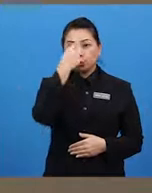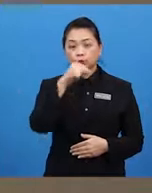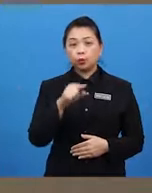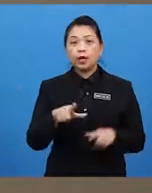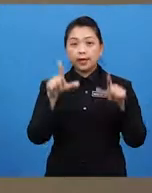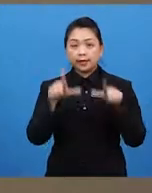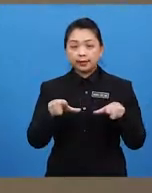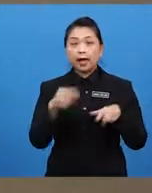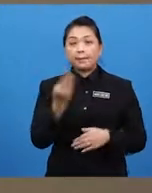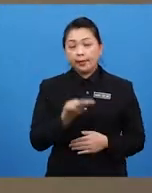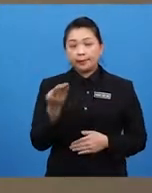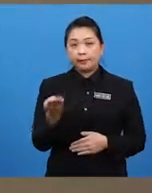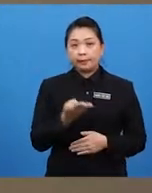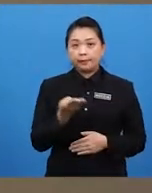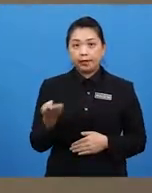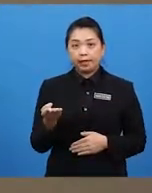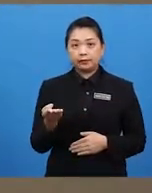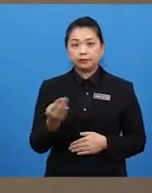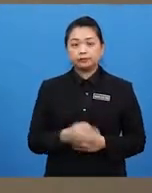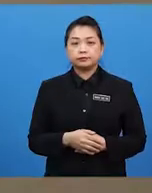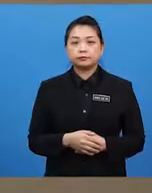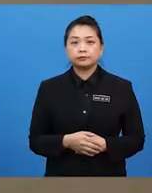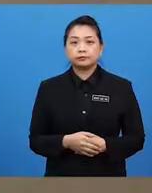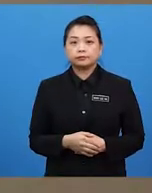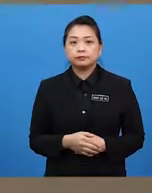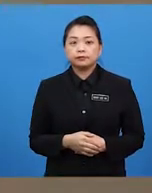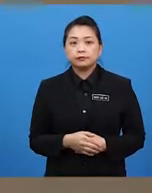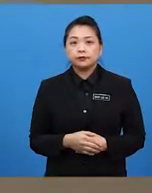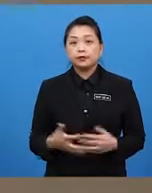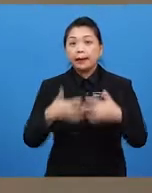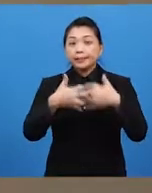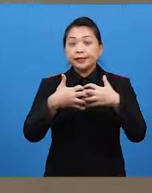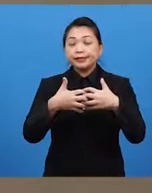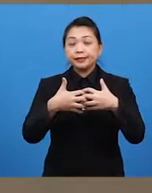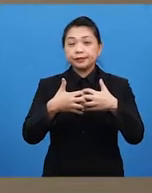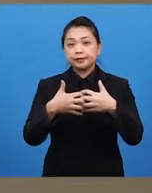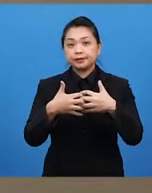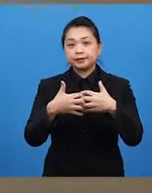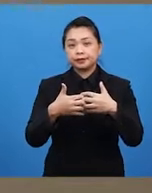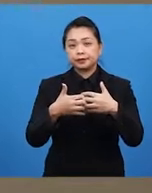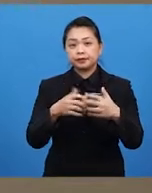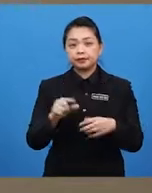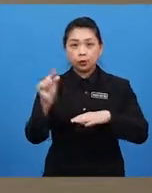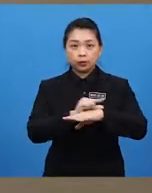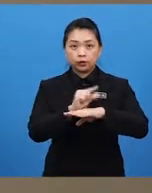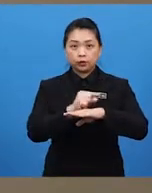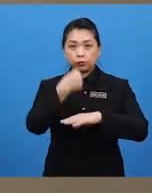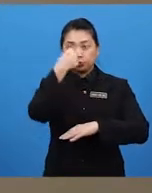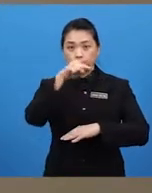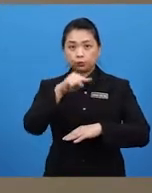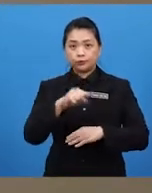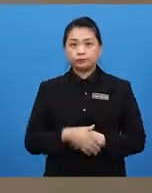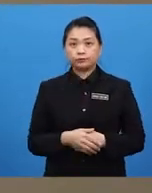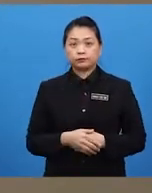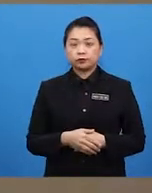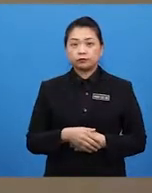meletakkan bahan-bahan masakan mesin pengisar mesin ini digunakan untuk